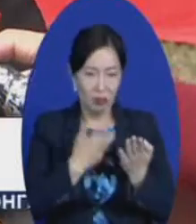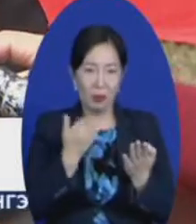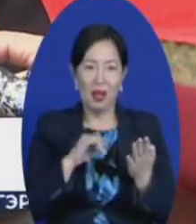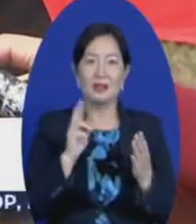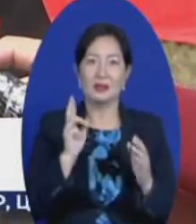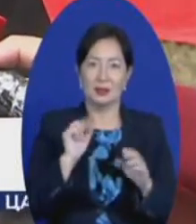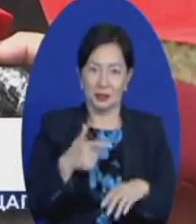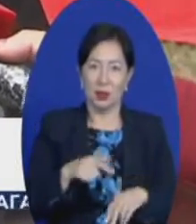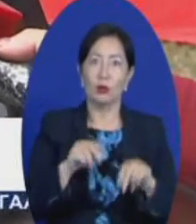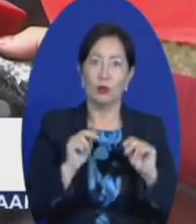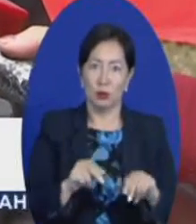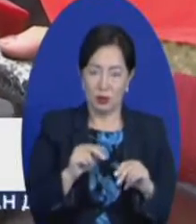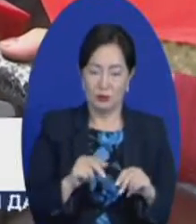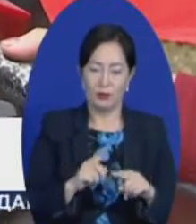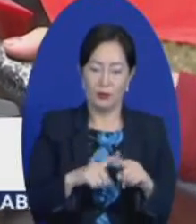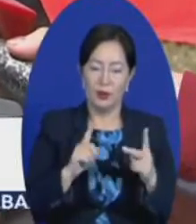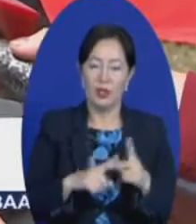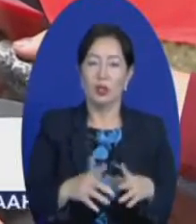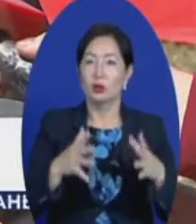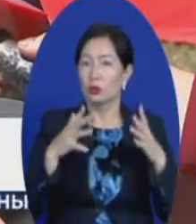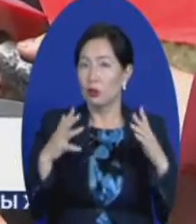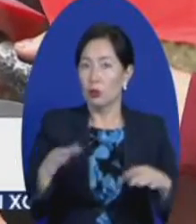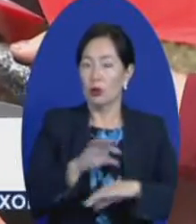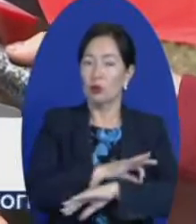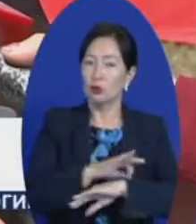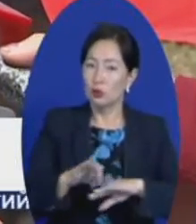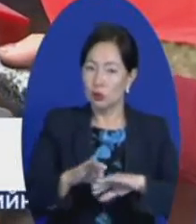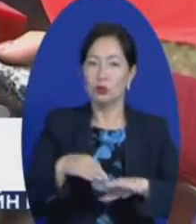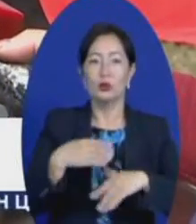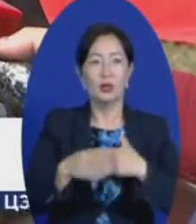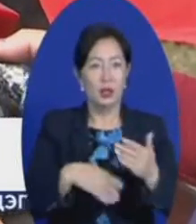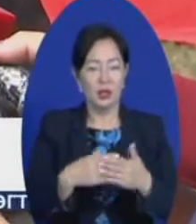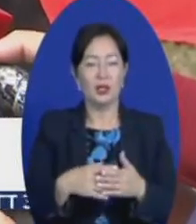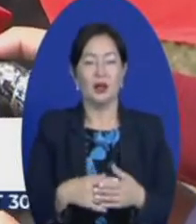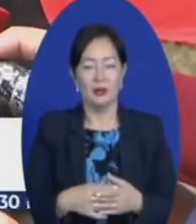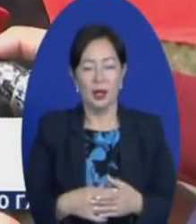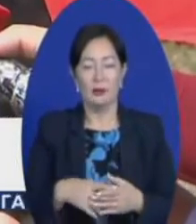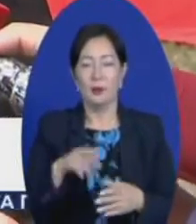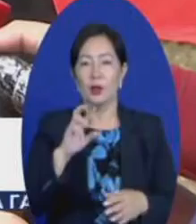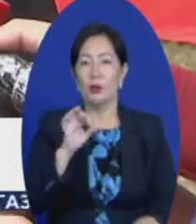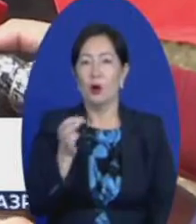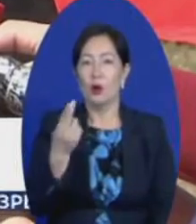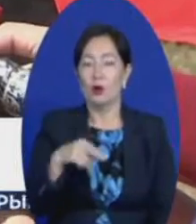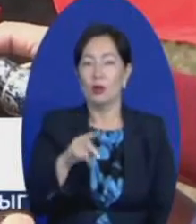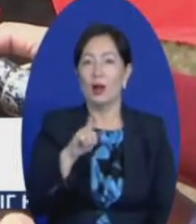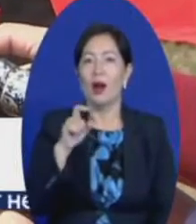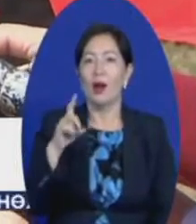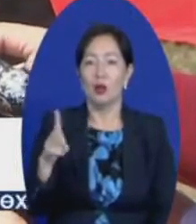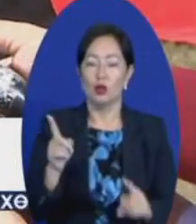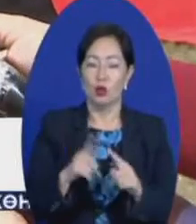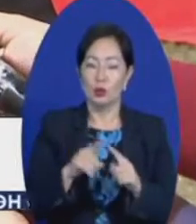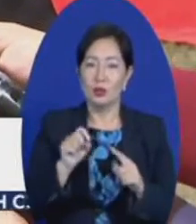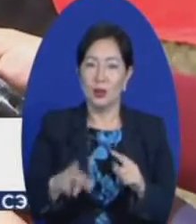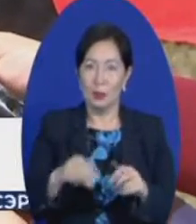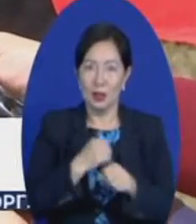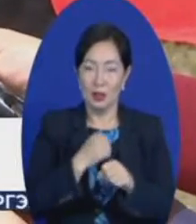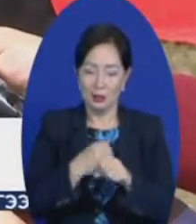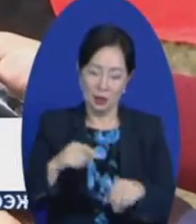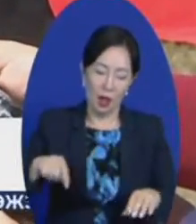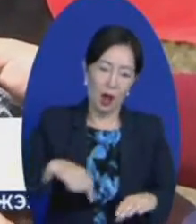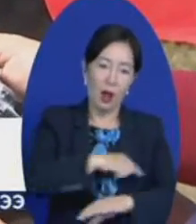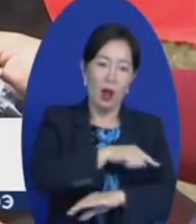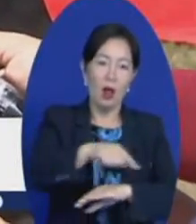болсон. А тэгээд томоохон одоо төслүүдээ одоо хийгээд ингээд явна. За Богдхан төмөр замын ажил